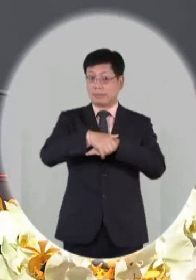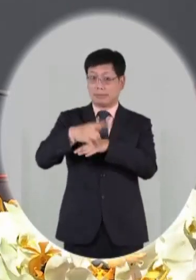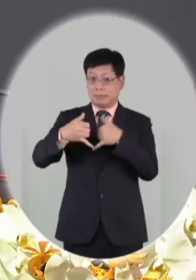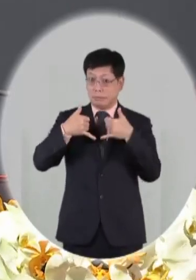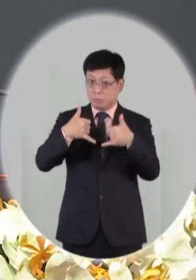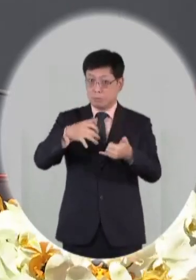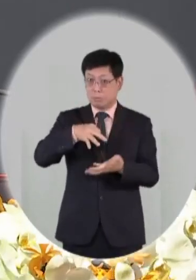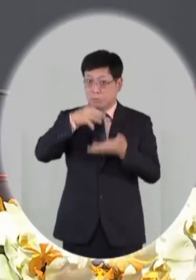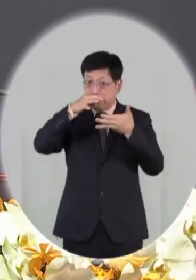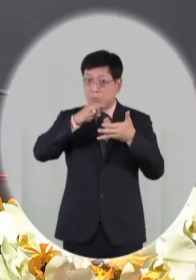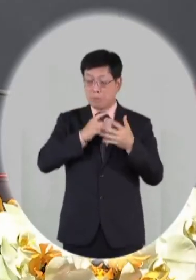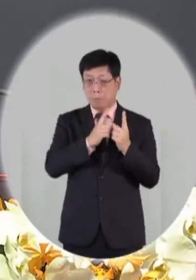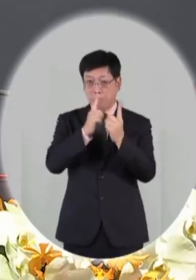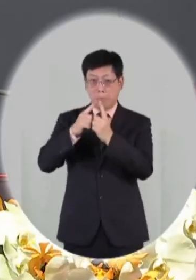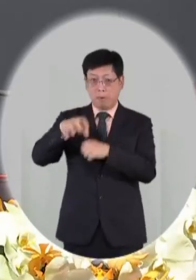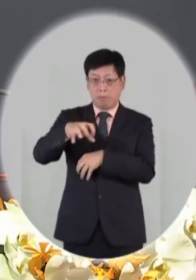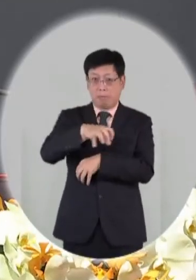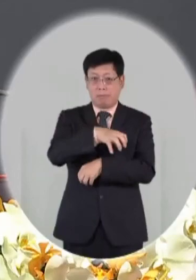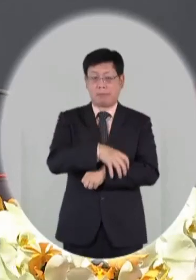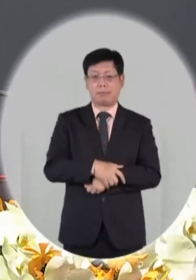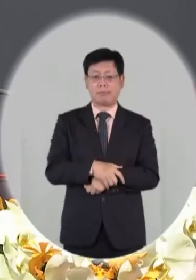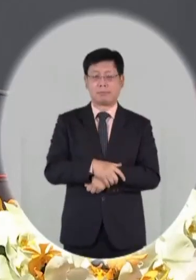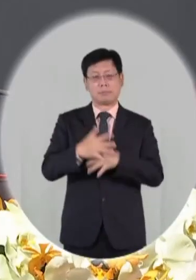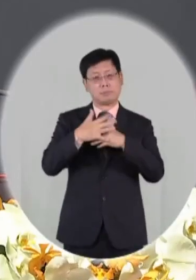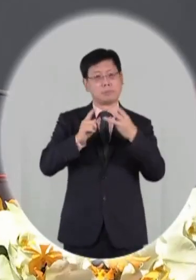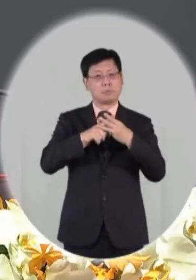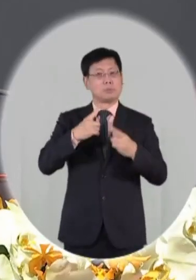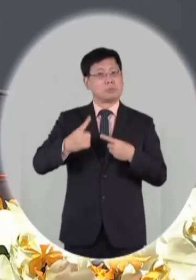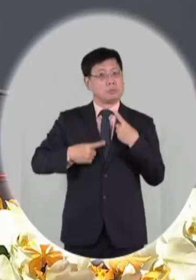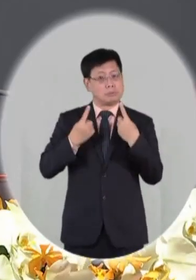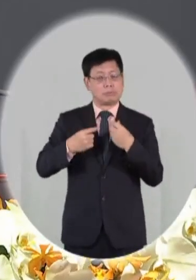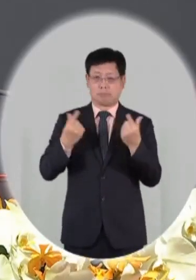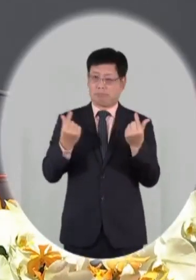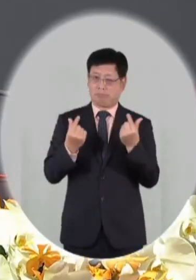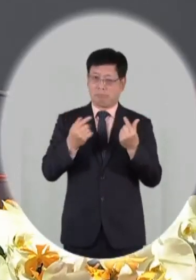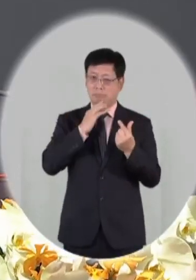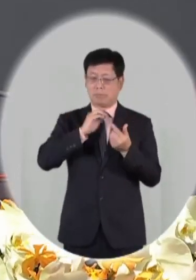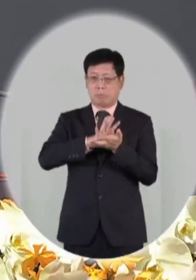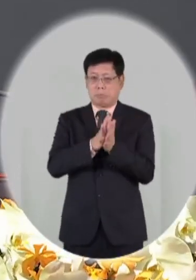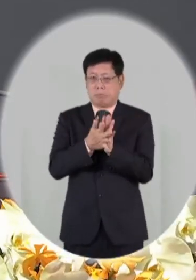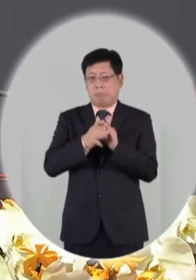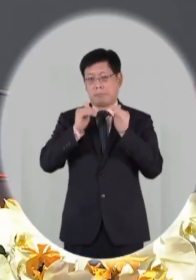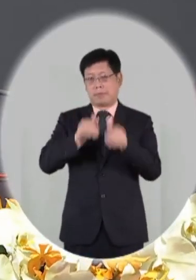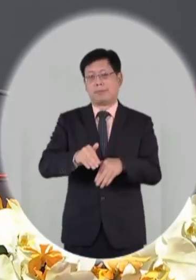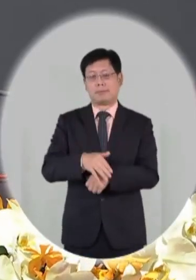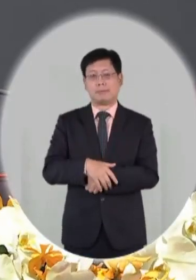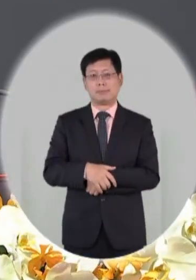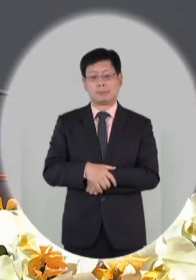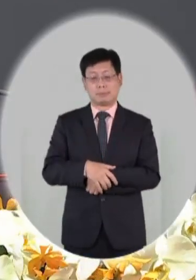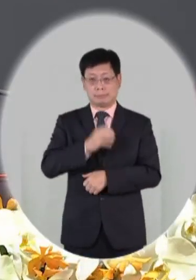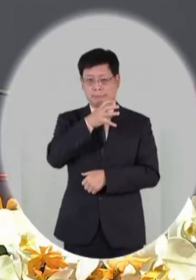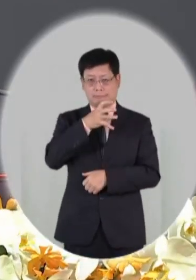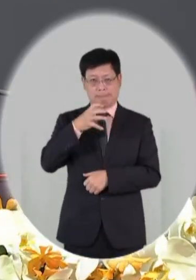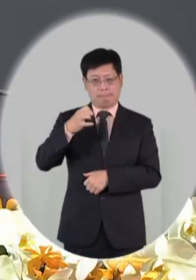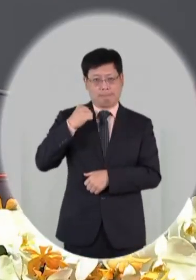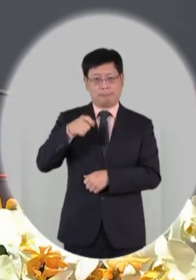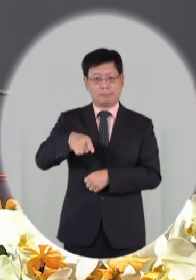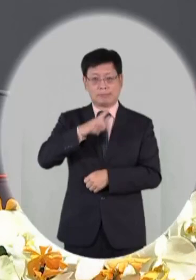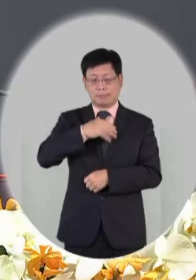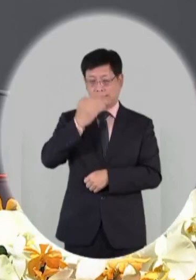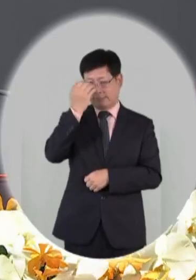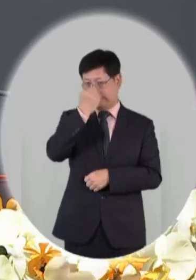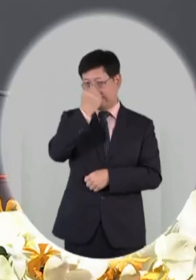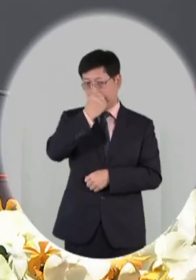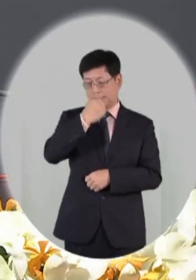及之处，民主自由显现倒退，集权的暗黑势力